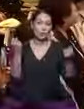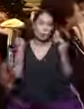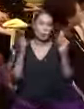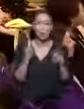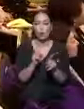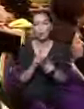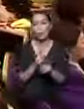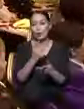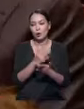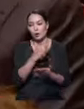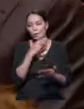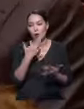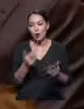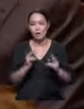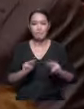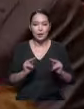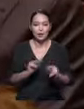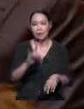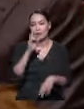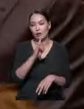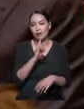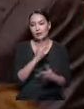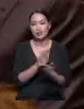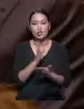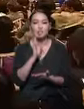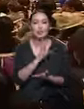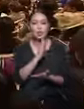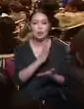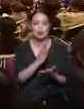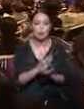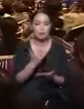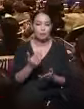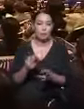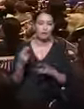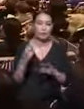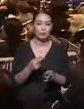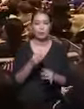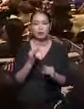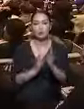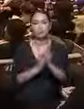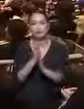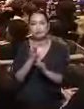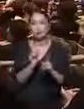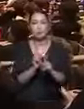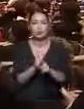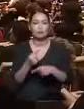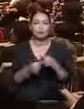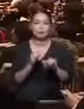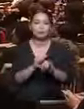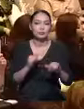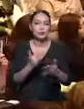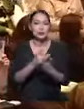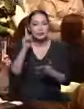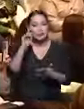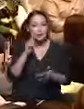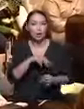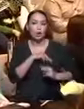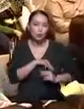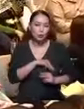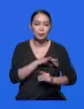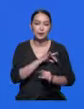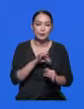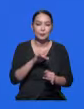Подавляющее большинство педагогов в Казахстане – женщины. Вы прививаете подрастающему поколению патриотизм, знания, трудолюбие, участвуете